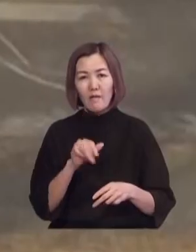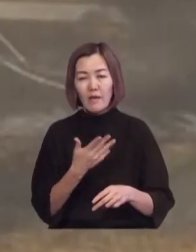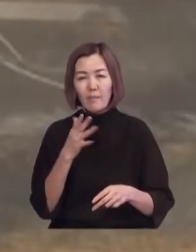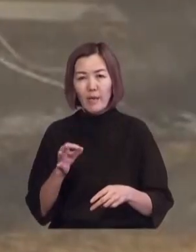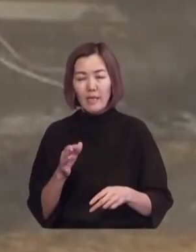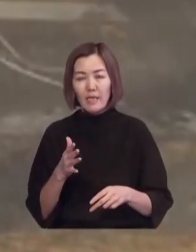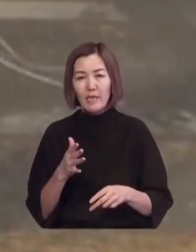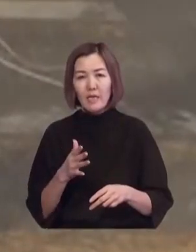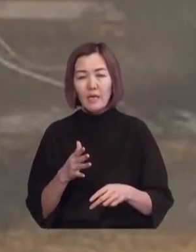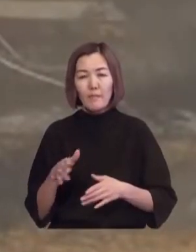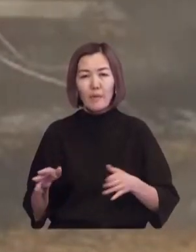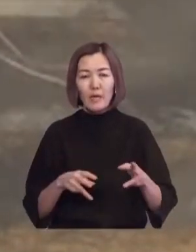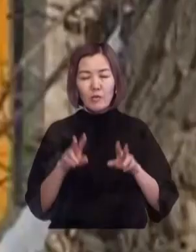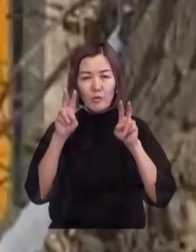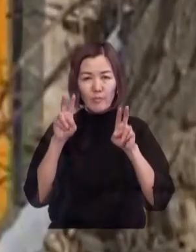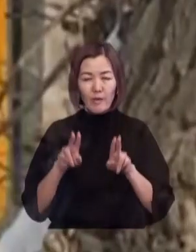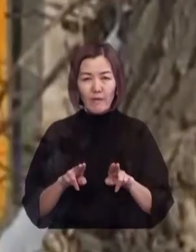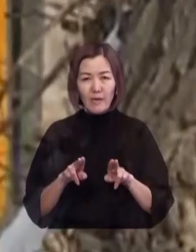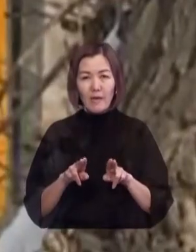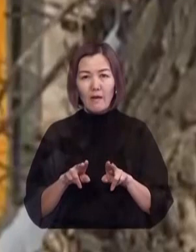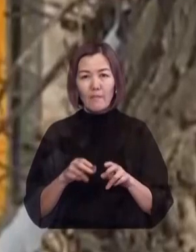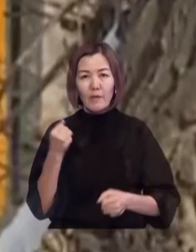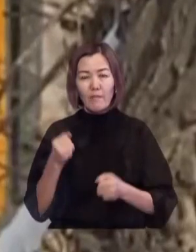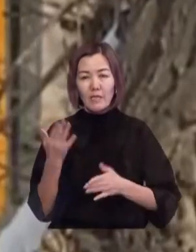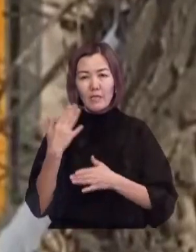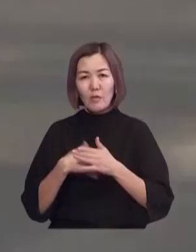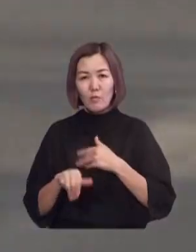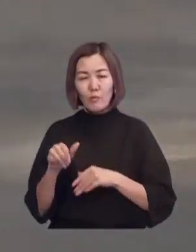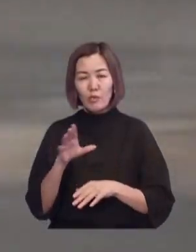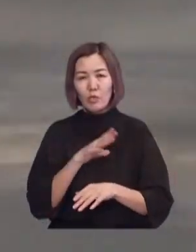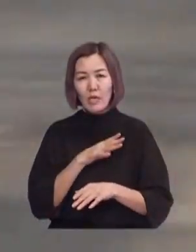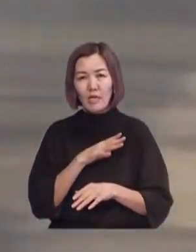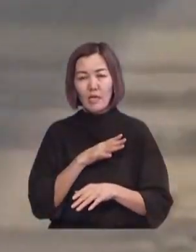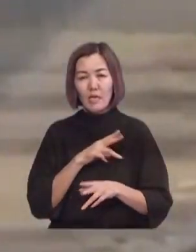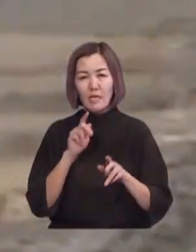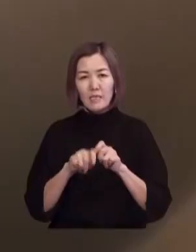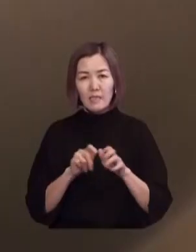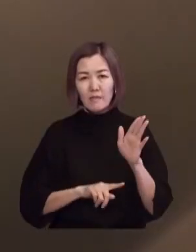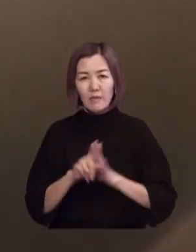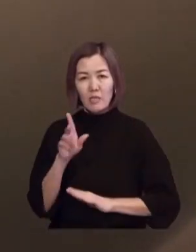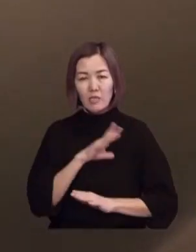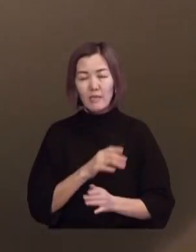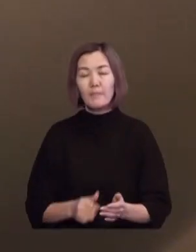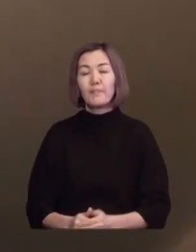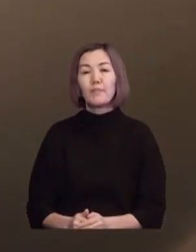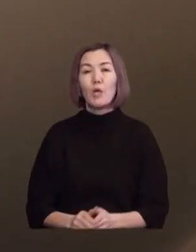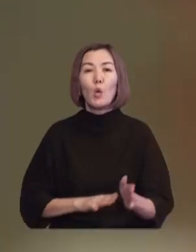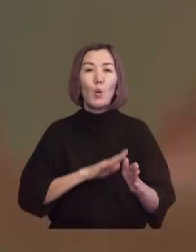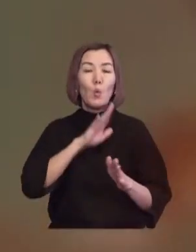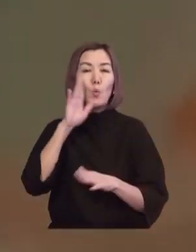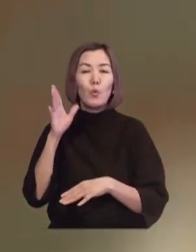правил дорожного движения Российской Федерации водитель скрылся с места происшествия. Начато следствие. Этим утром